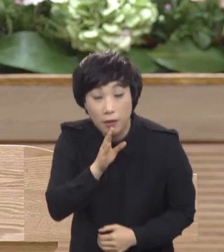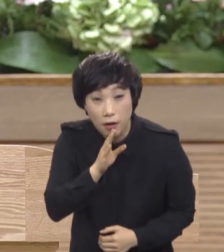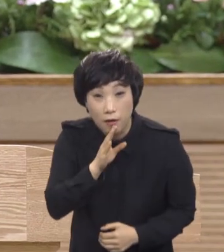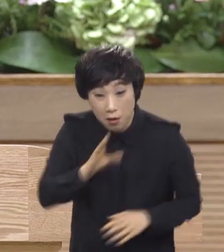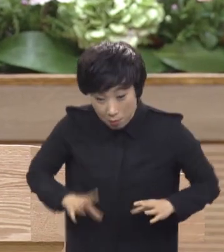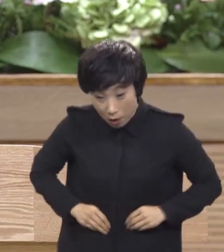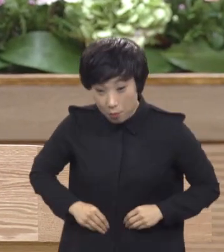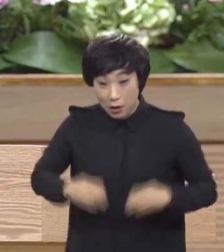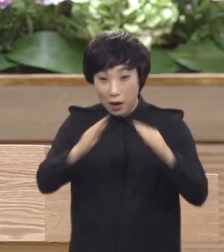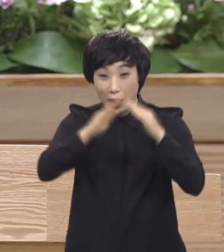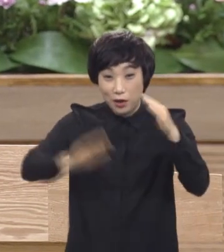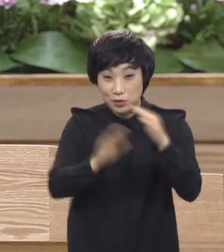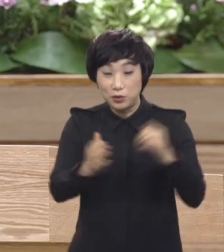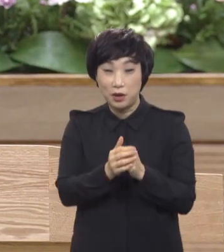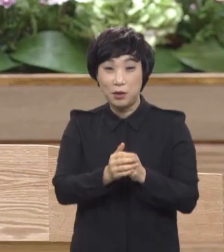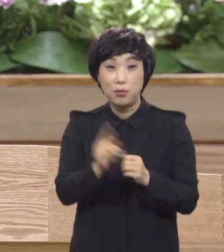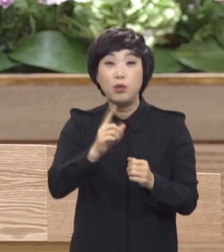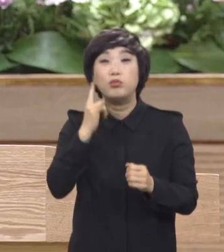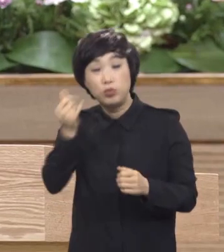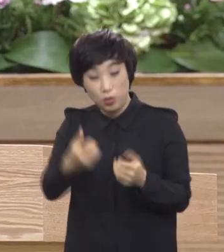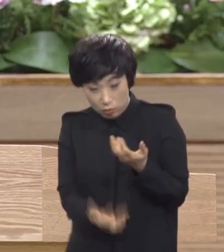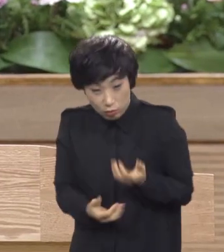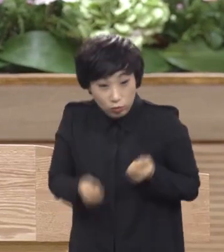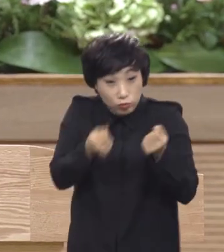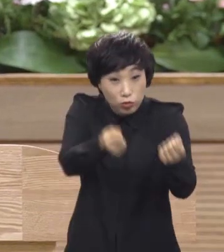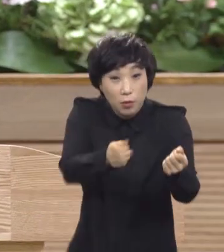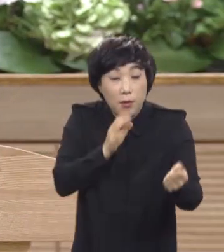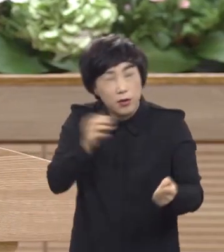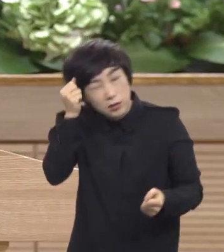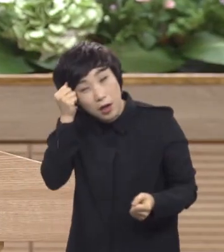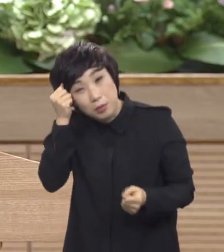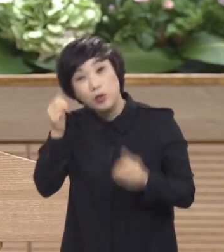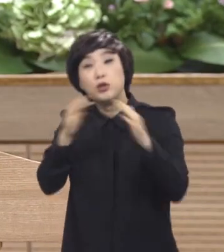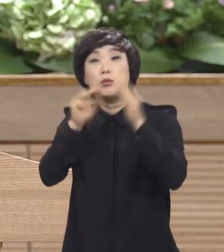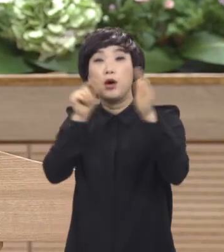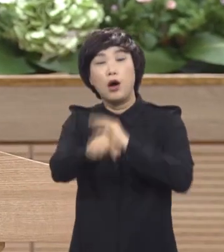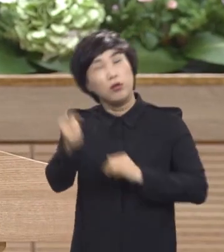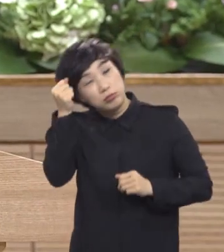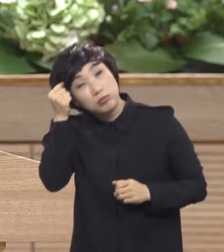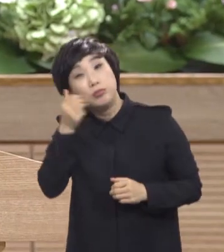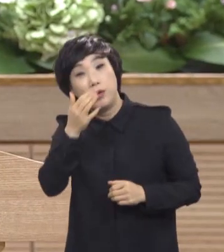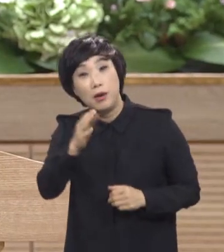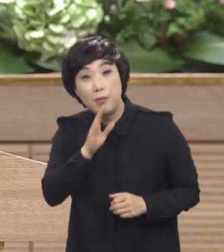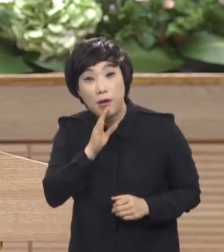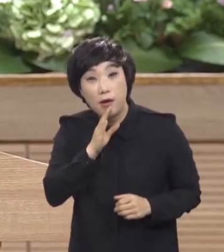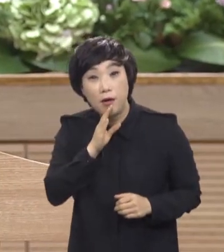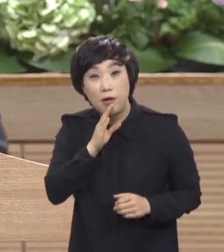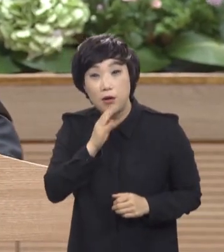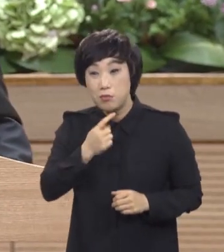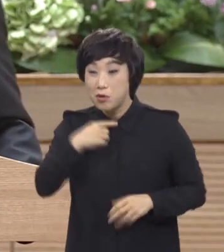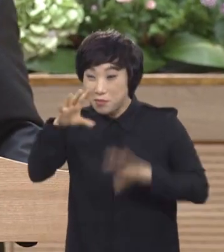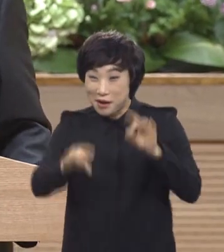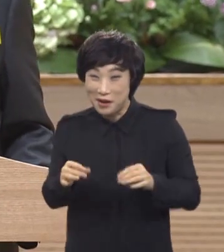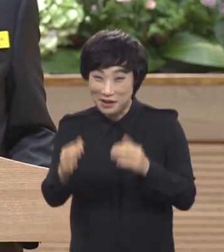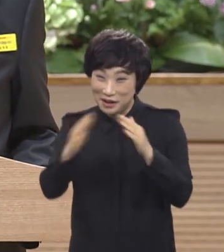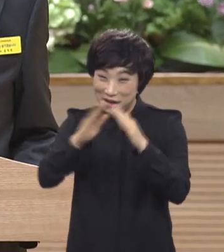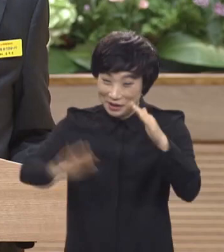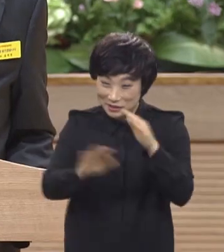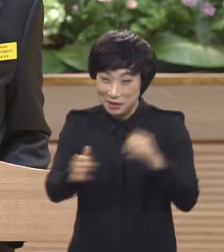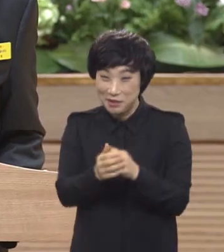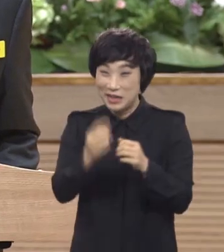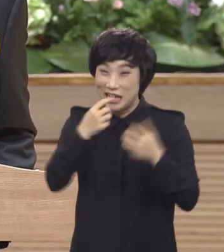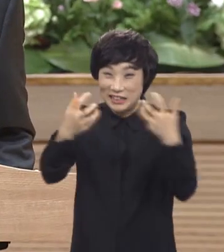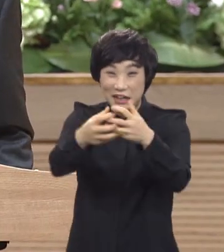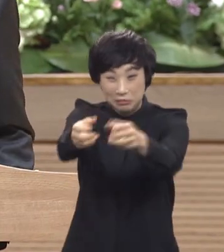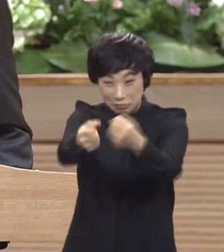배고프면 집에 가면 밥 주지 잠 오면 집에 가면 잠자게 해 주지 목마르면 냉장고 문 열고 먹게